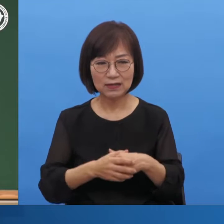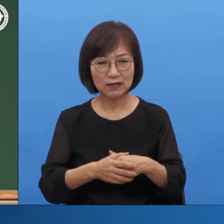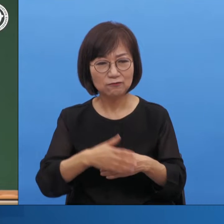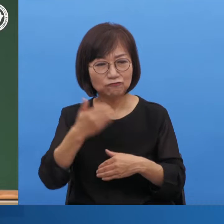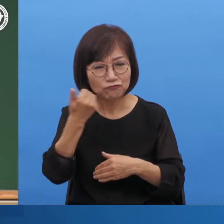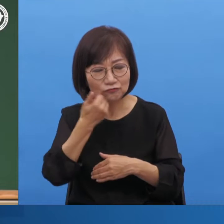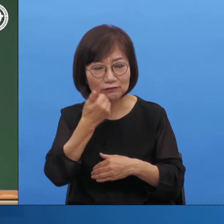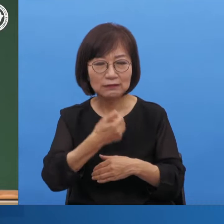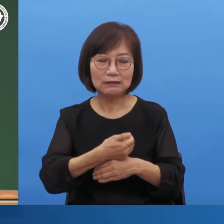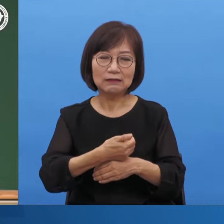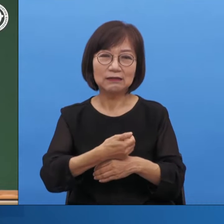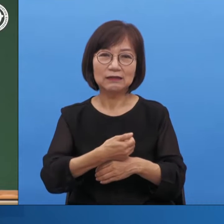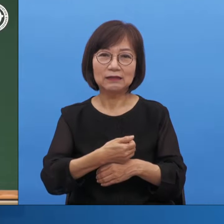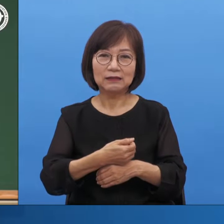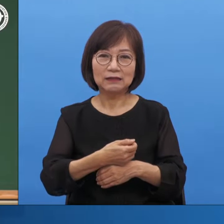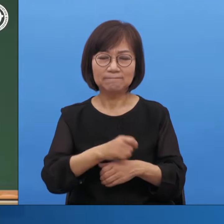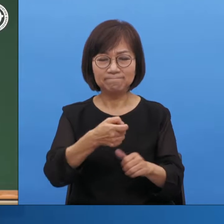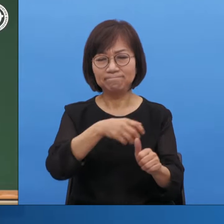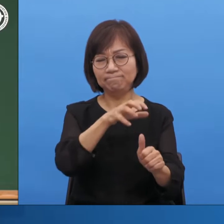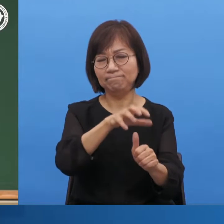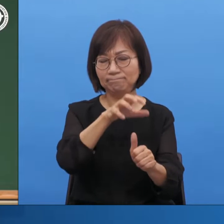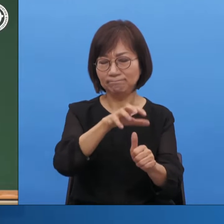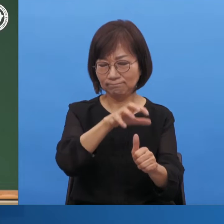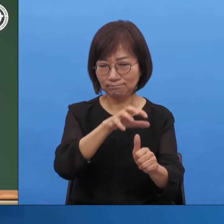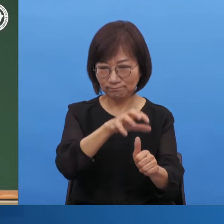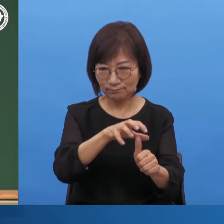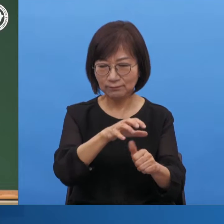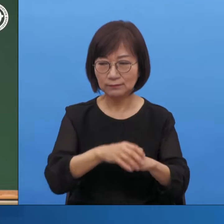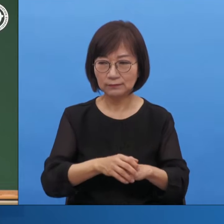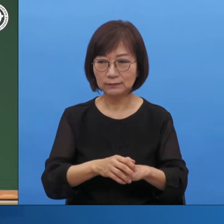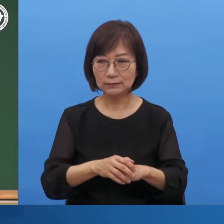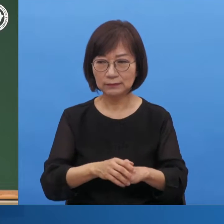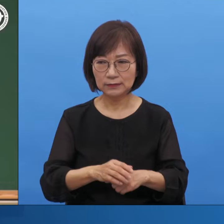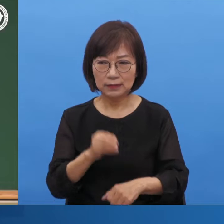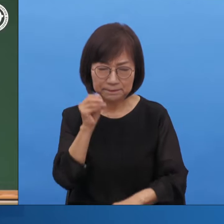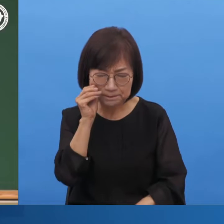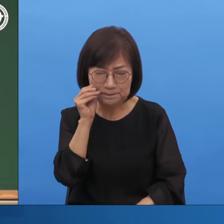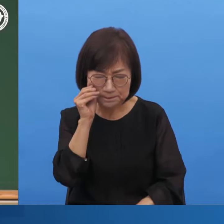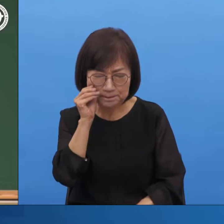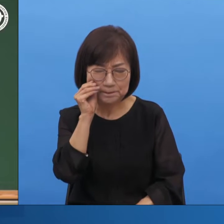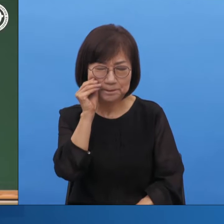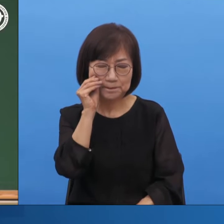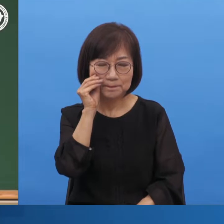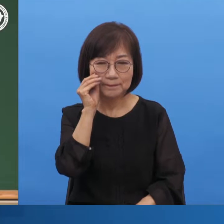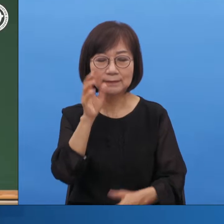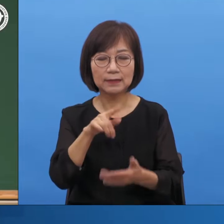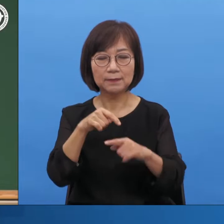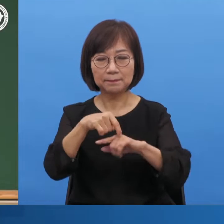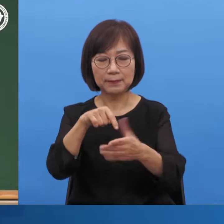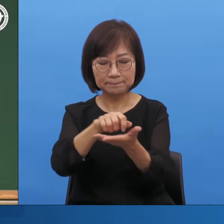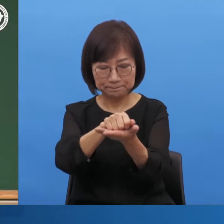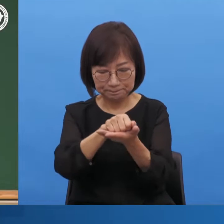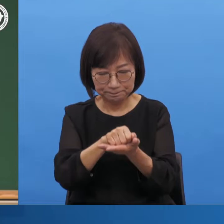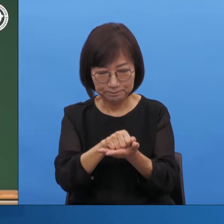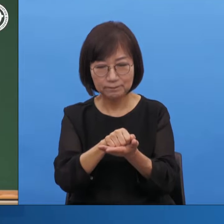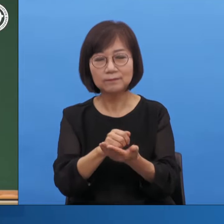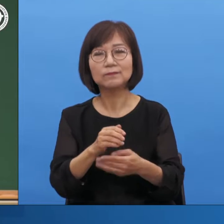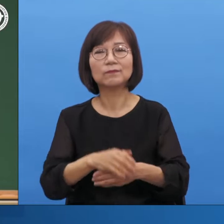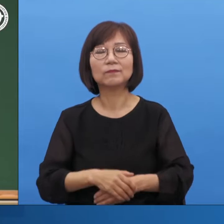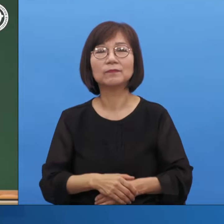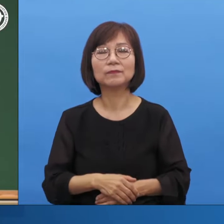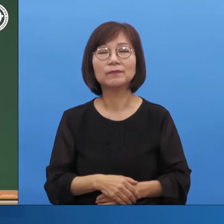분들의 질책을 무거운 마음으로 엄중하게 받아들이고 있습니다. 또 그걸